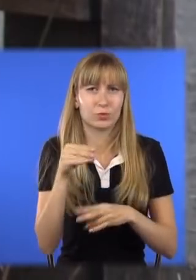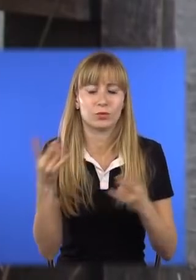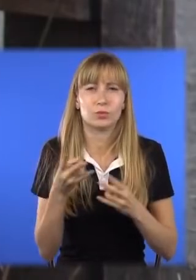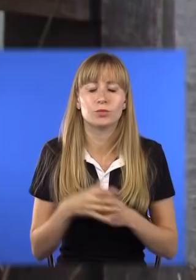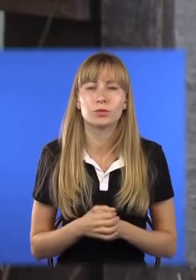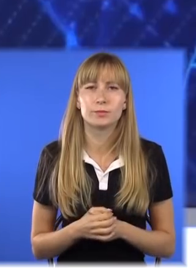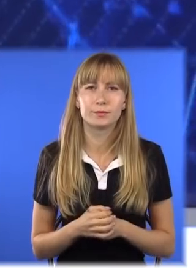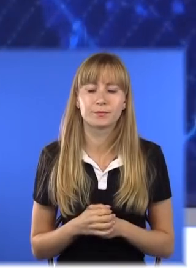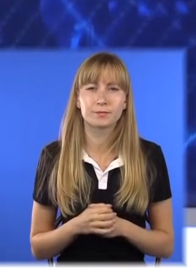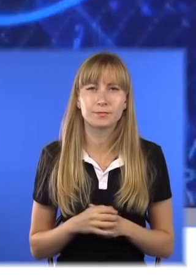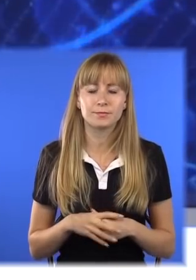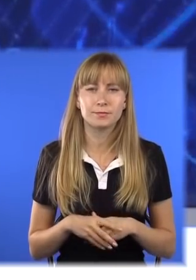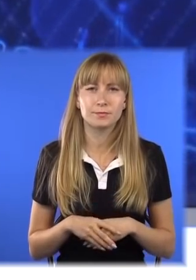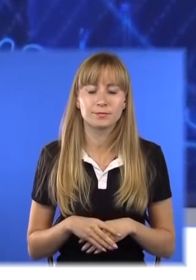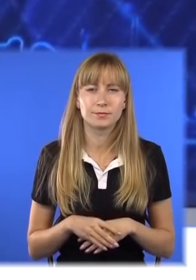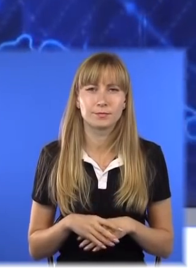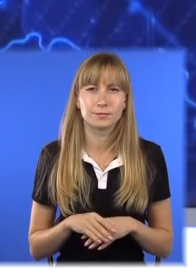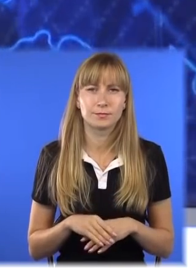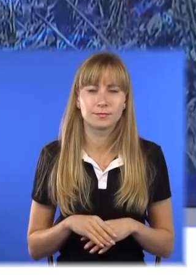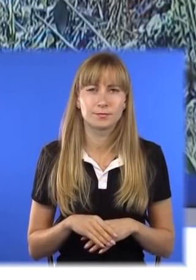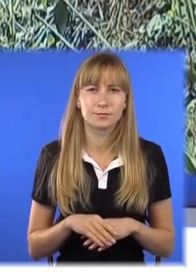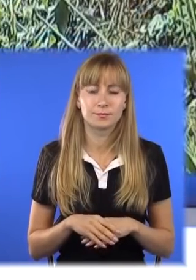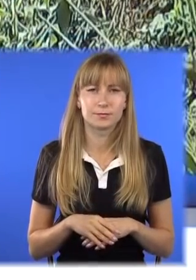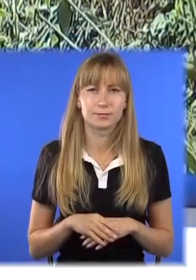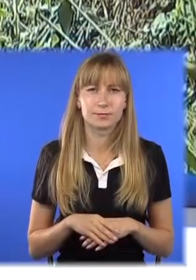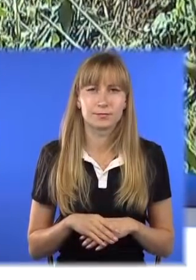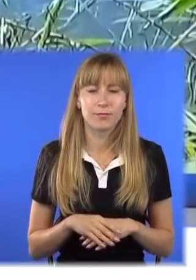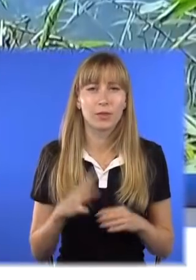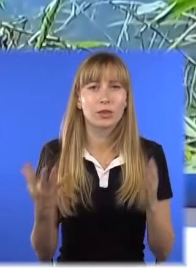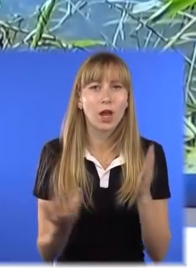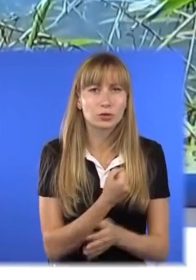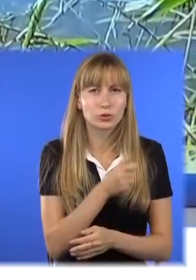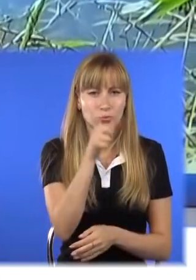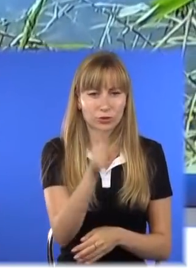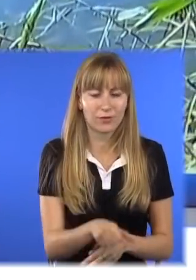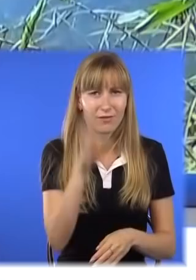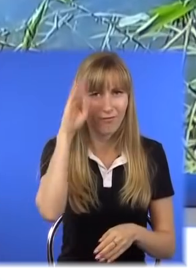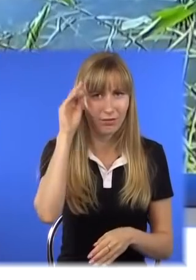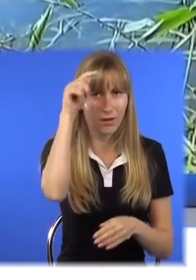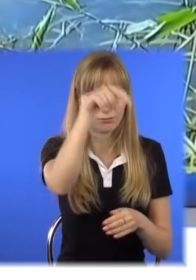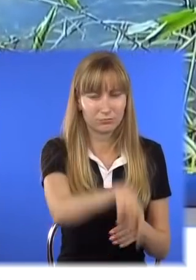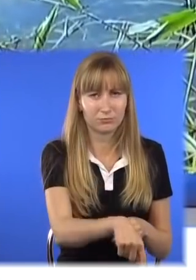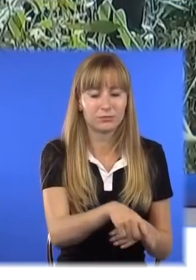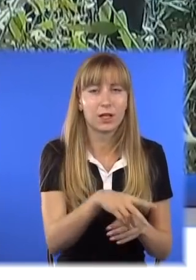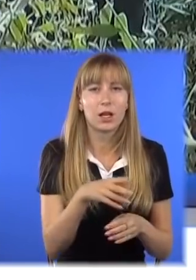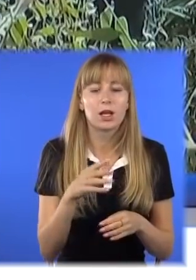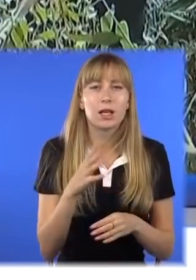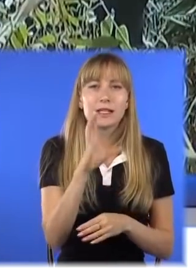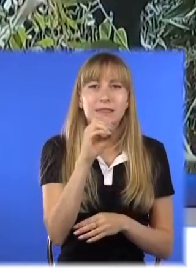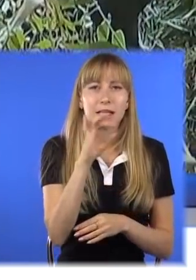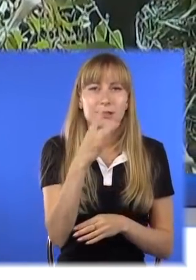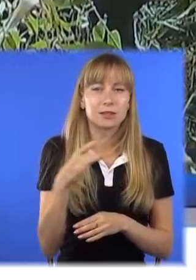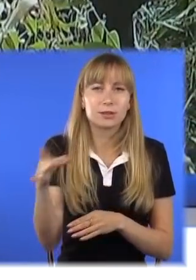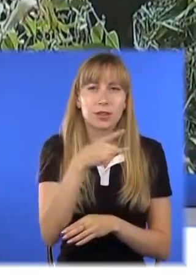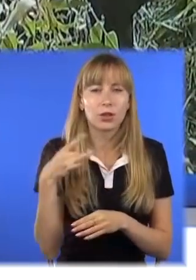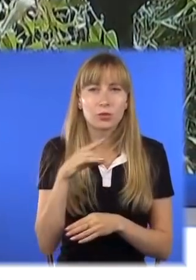міський. Знайшли людину у воді у Саксаганському районі. Подружжя під час прогулянки вздовж річки Саксагань